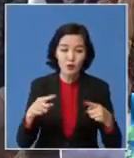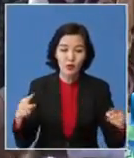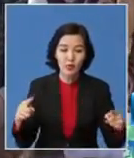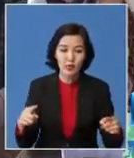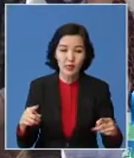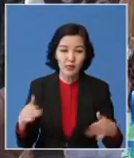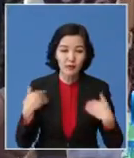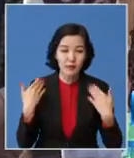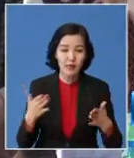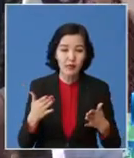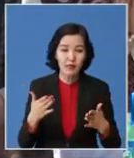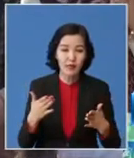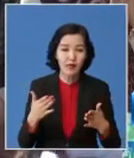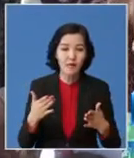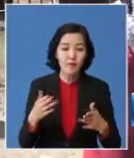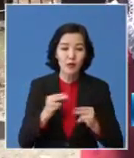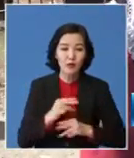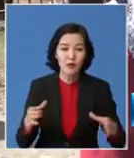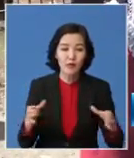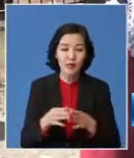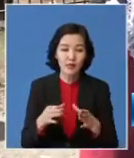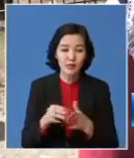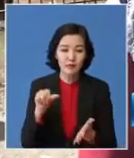Их продемонстрировали трудовые коллективы села.